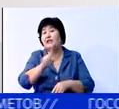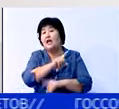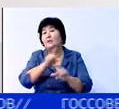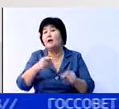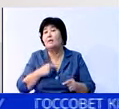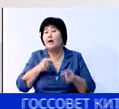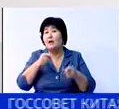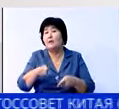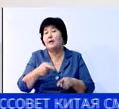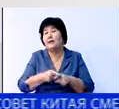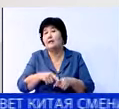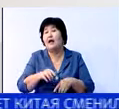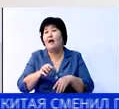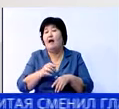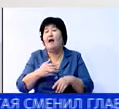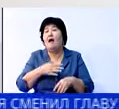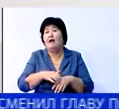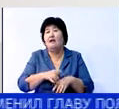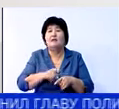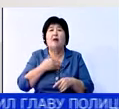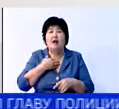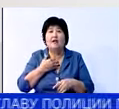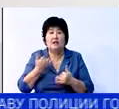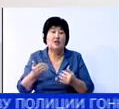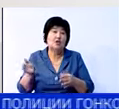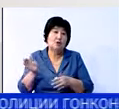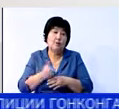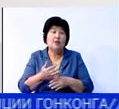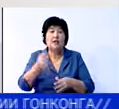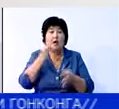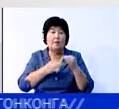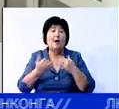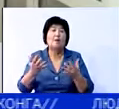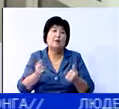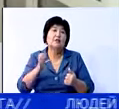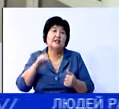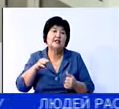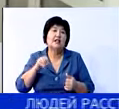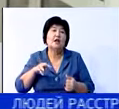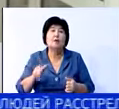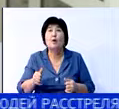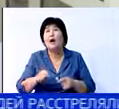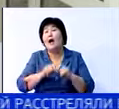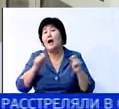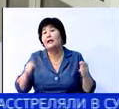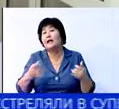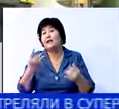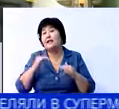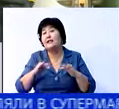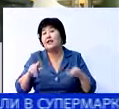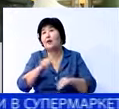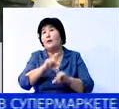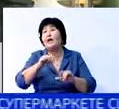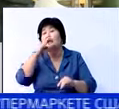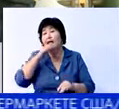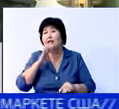Мы поступили сюда с аллергическим кашлем. Все сейчас проходит. Пьем таблетки, получаем систему. С открытием современной детской больницы родители с